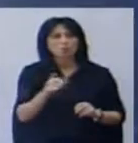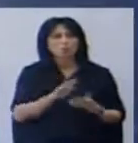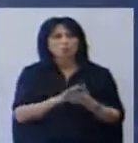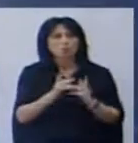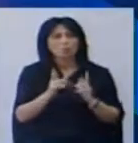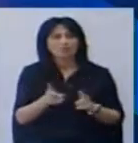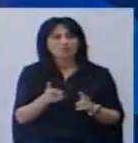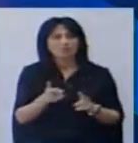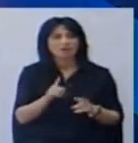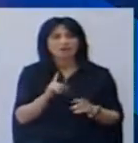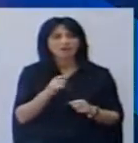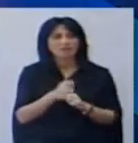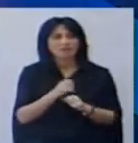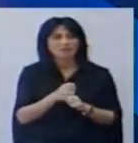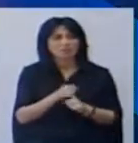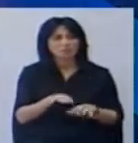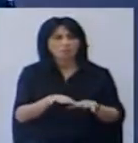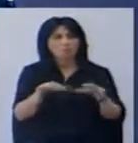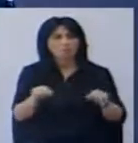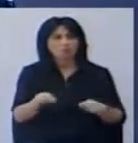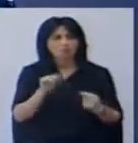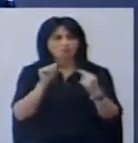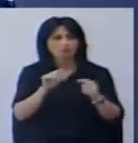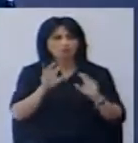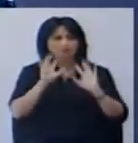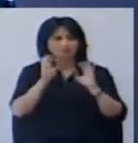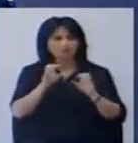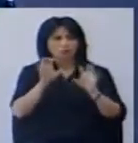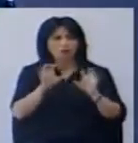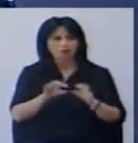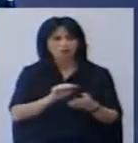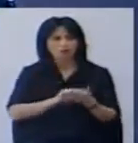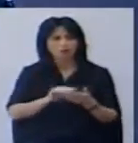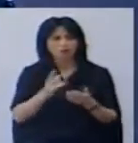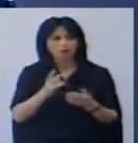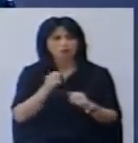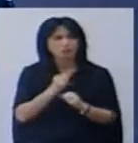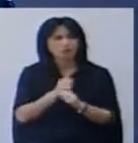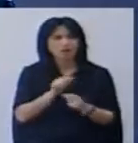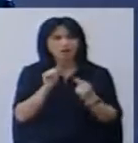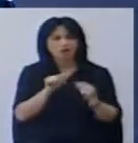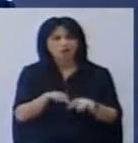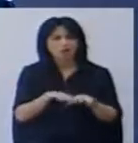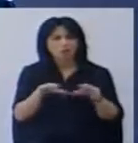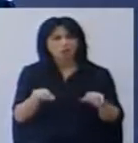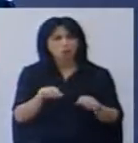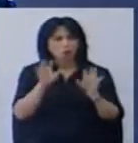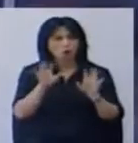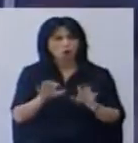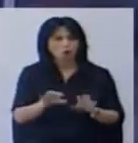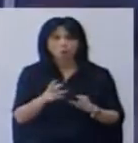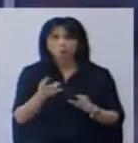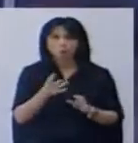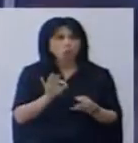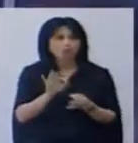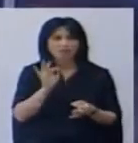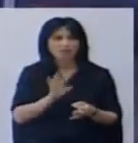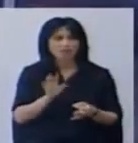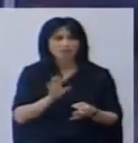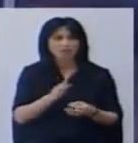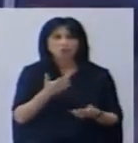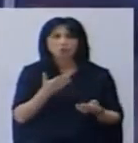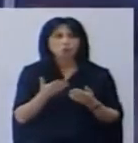მოაგვარებთ ამ პრობლემებს, რას გააკეთებთ? მონოპოლიების წინააღმდეგ სერიოზული კანონებია მისაღები. ანტიმონოპოლიური კანონმდებლობა თუ არ დაიხვეწა,